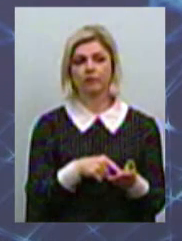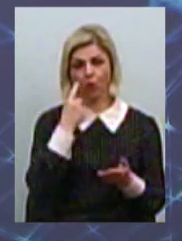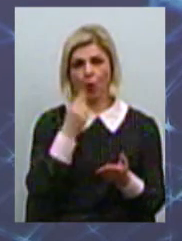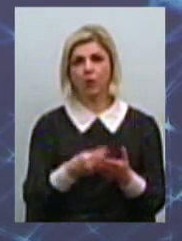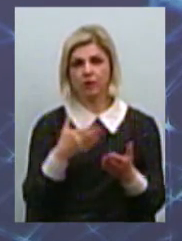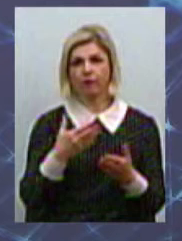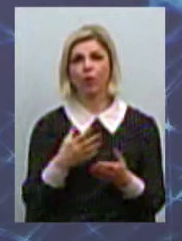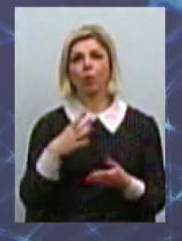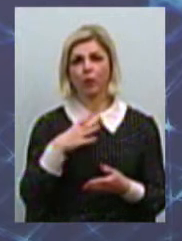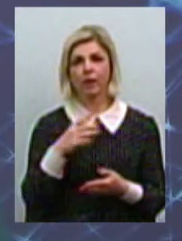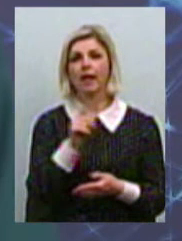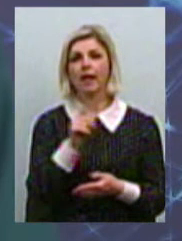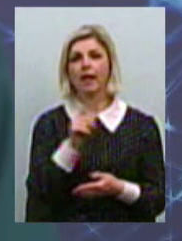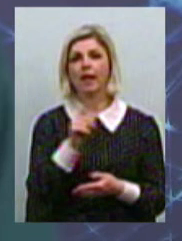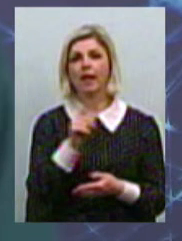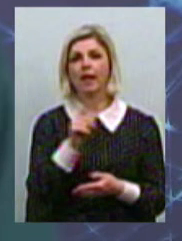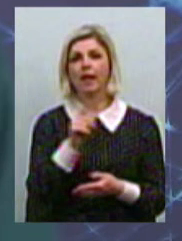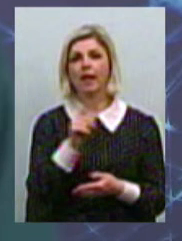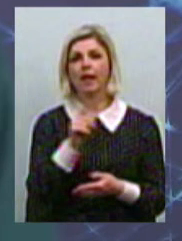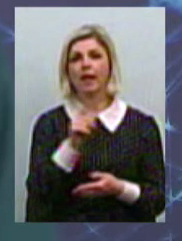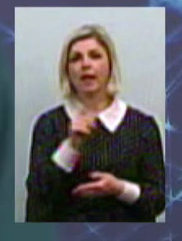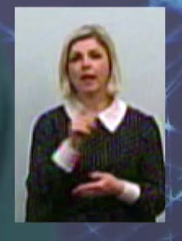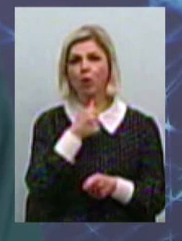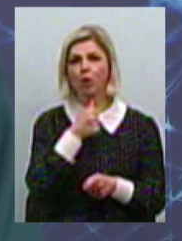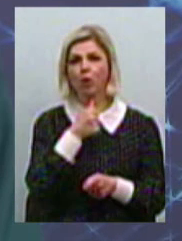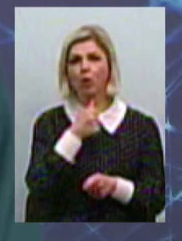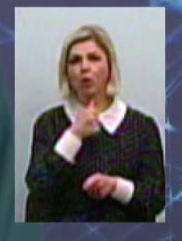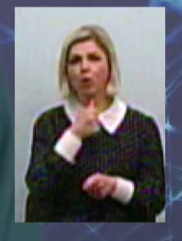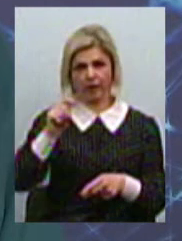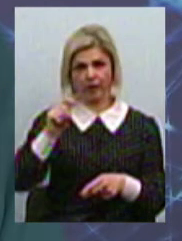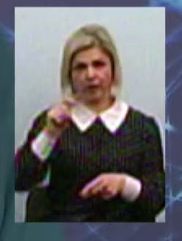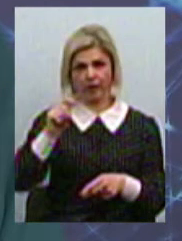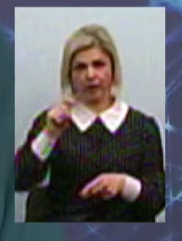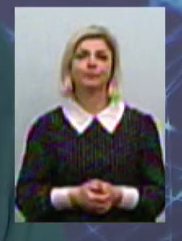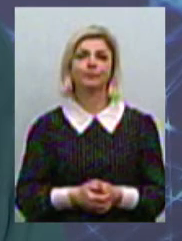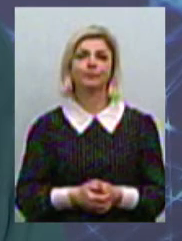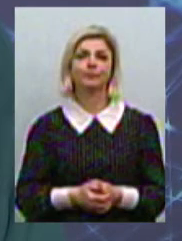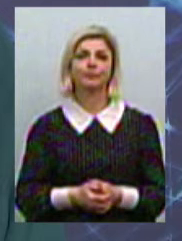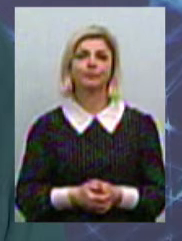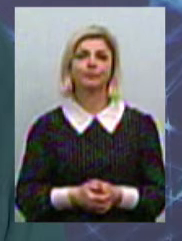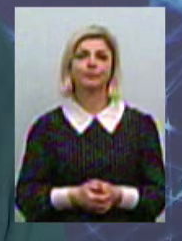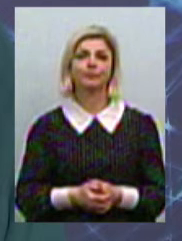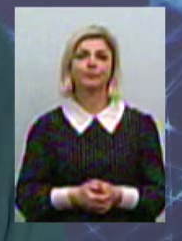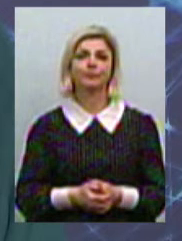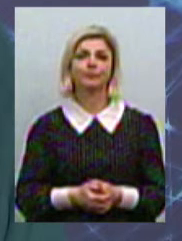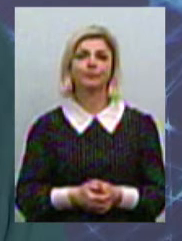оцінювачами були ті, хто дійсно пройшов передову цю війну, вона повинна нести